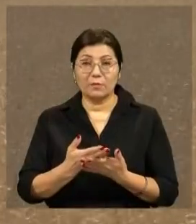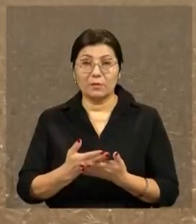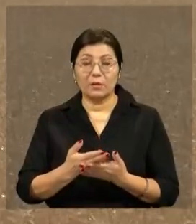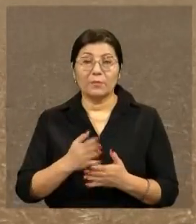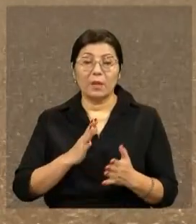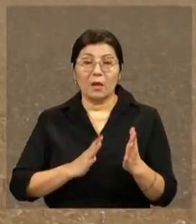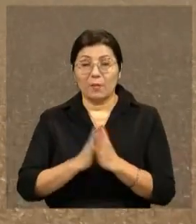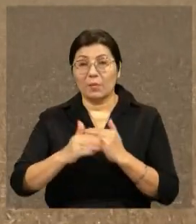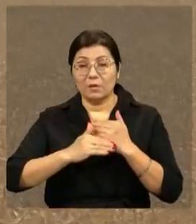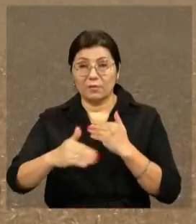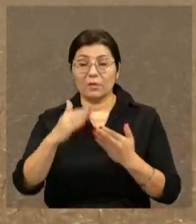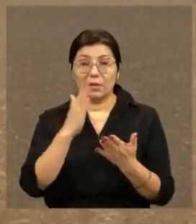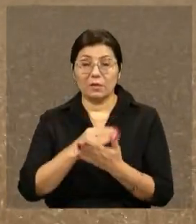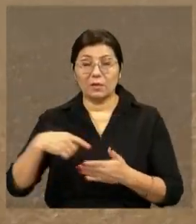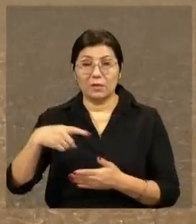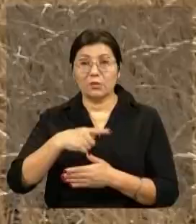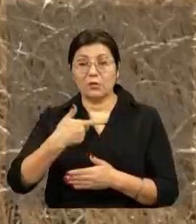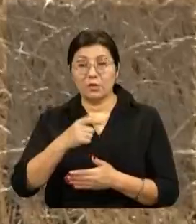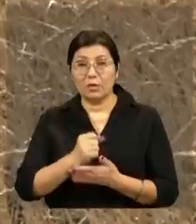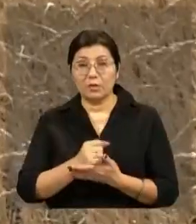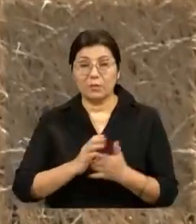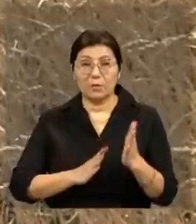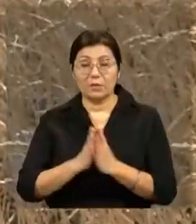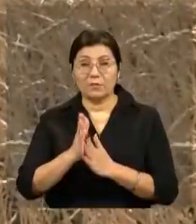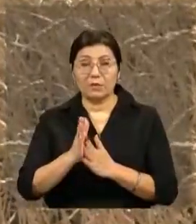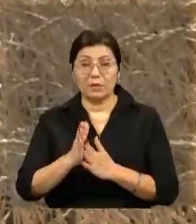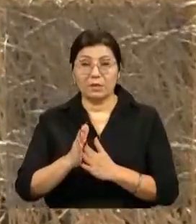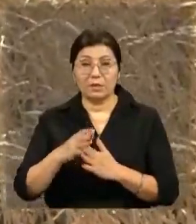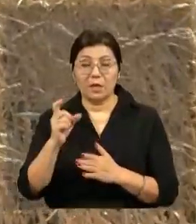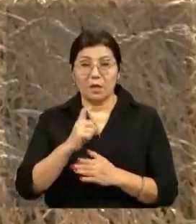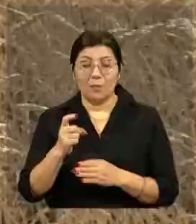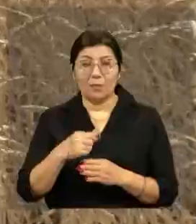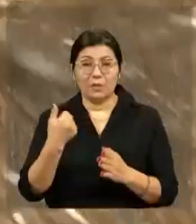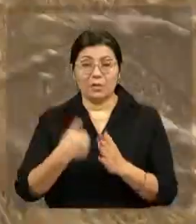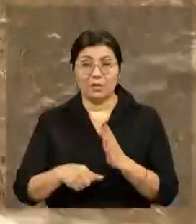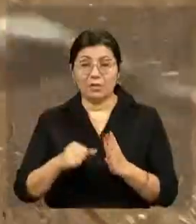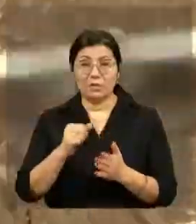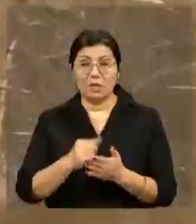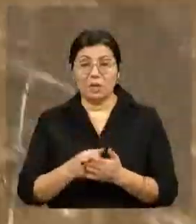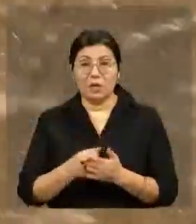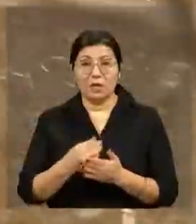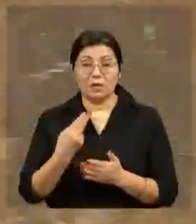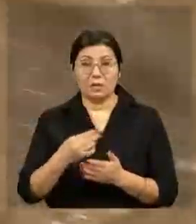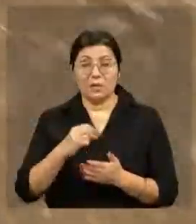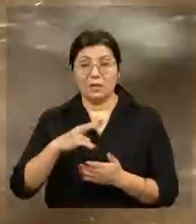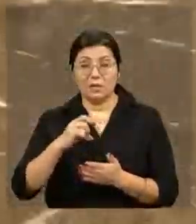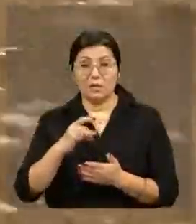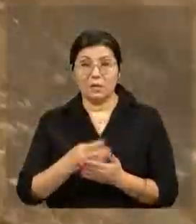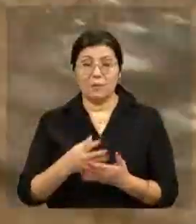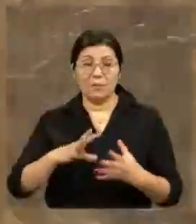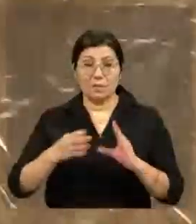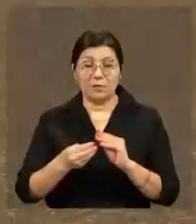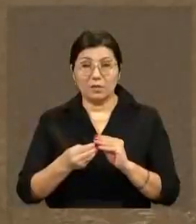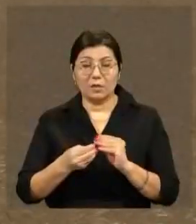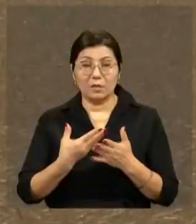земля площадью 1000 гектаров. Что касается зерновых культур, то урожайность в хозяйстве составила 6-7 центнеров с гектара. Общие посевные площади, отведенные